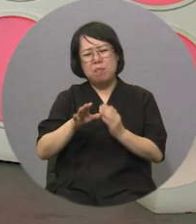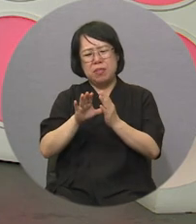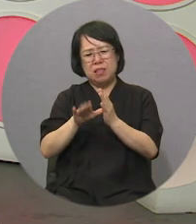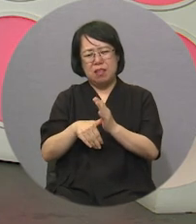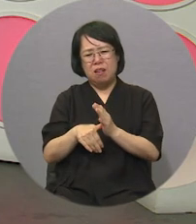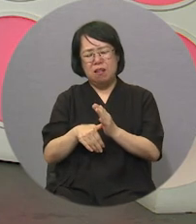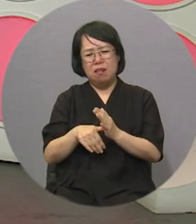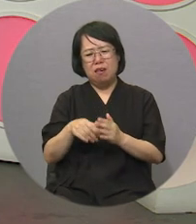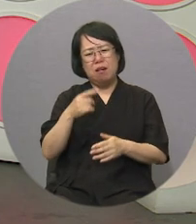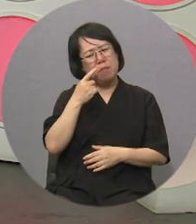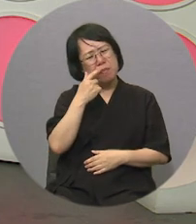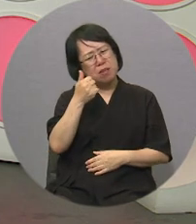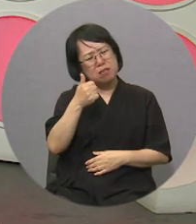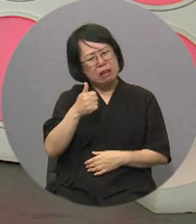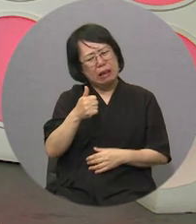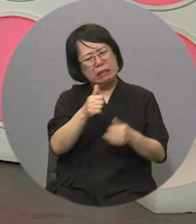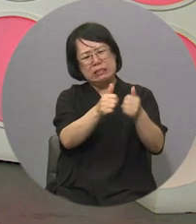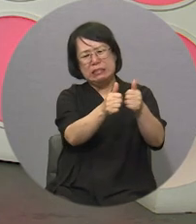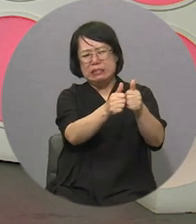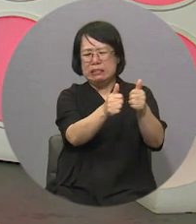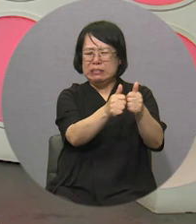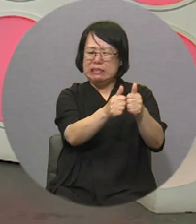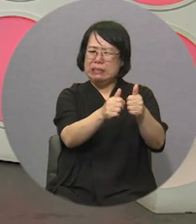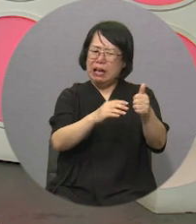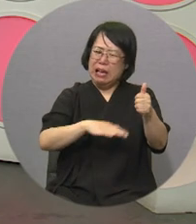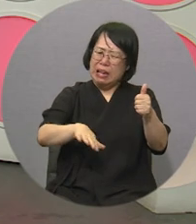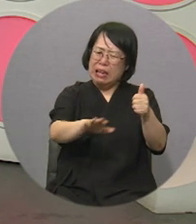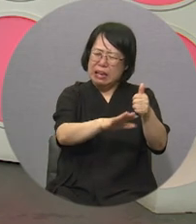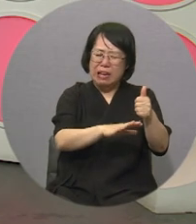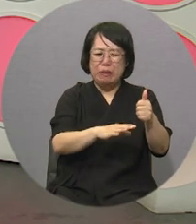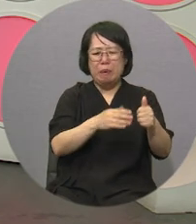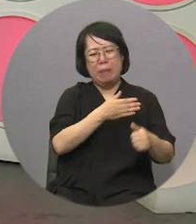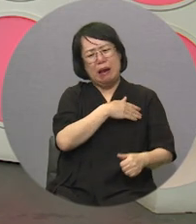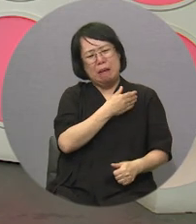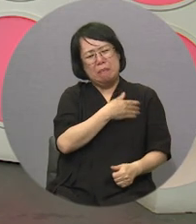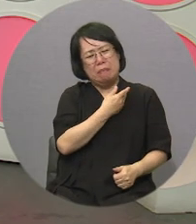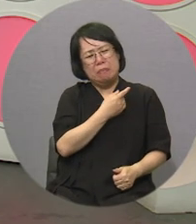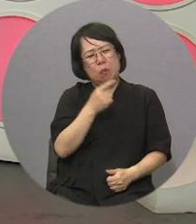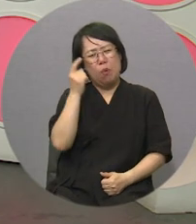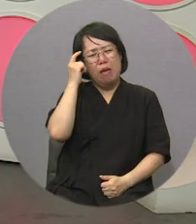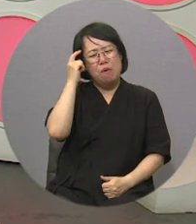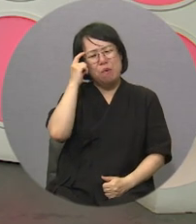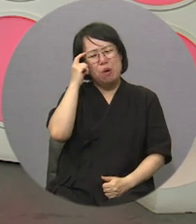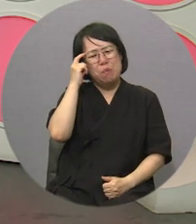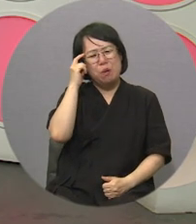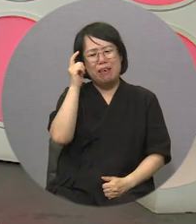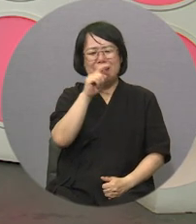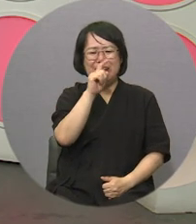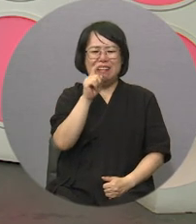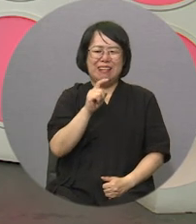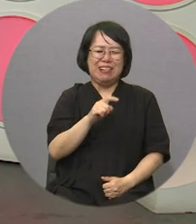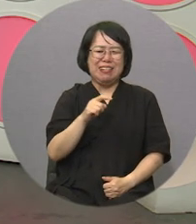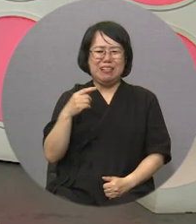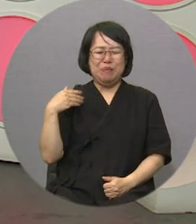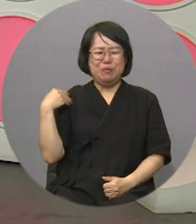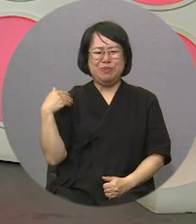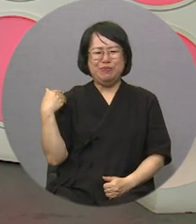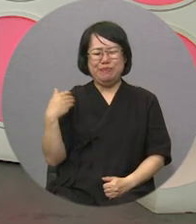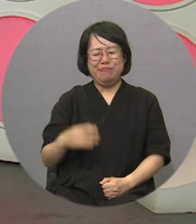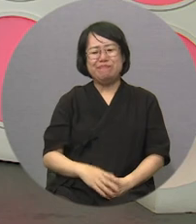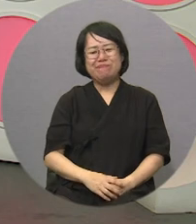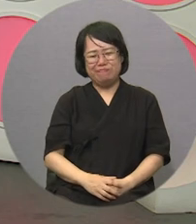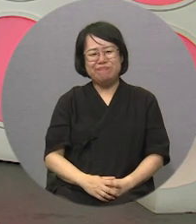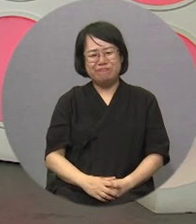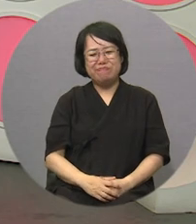구는 사람이 신이 아니고 신도 실수를 한다는데 인간은 더욱더 미성숙한 또 존재기 때문에